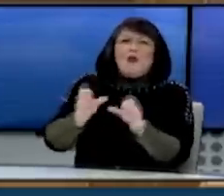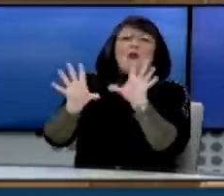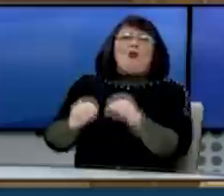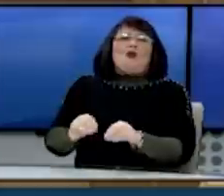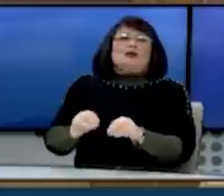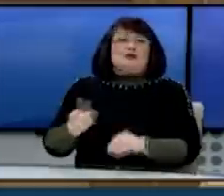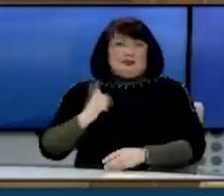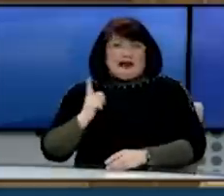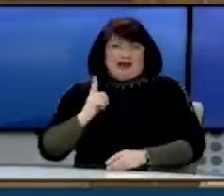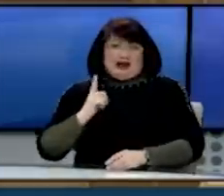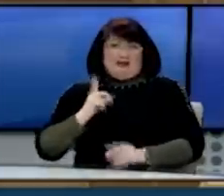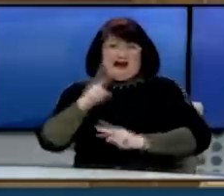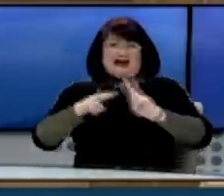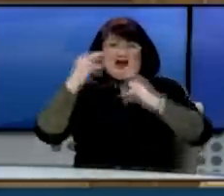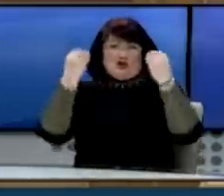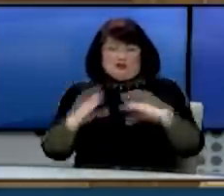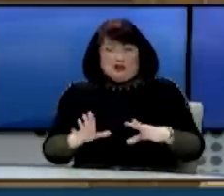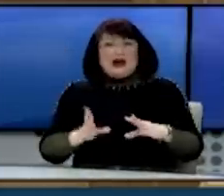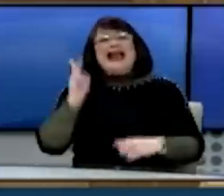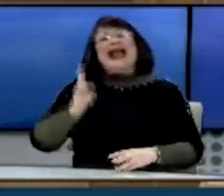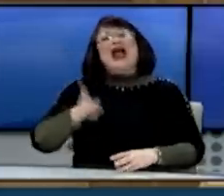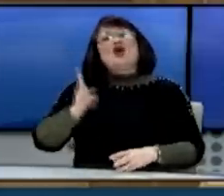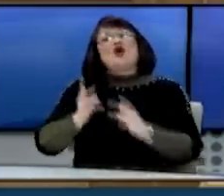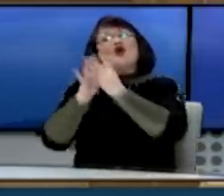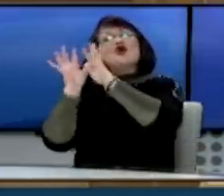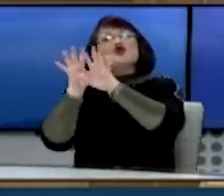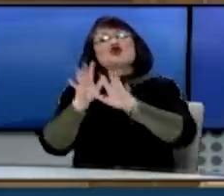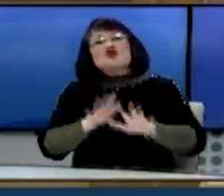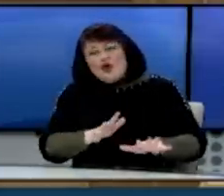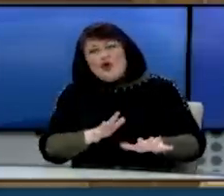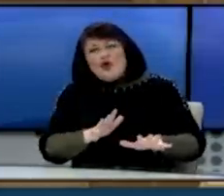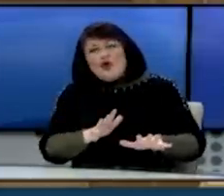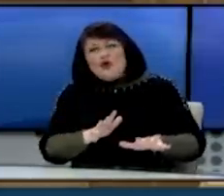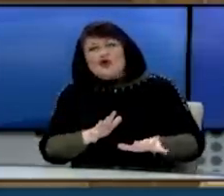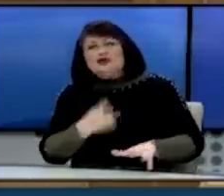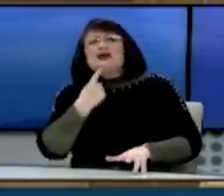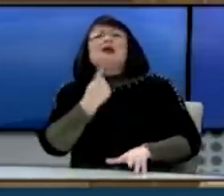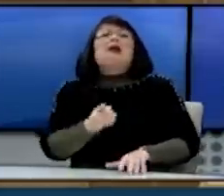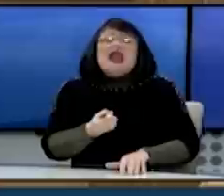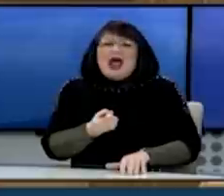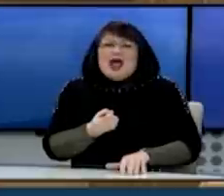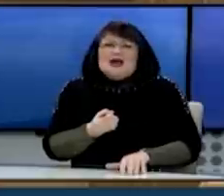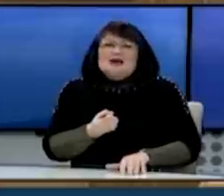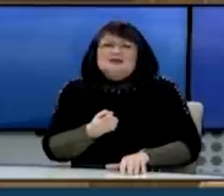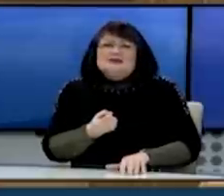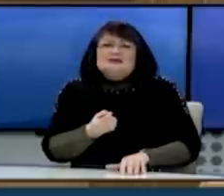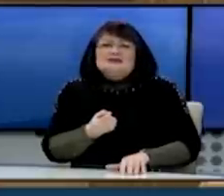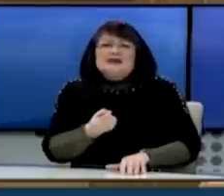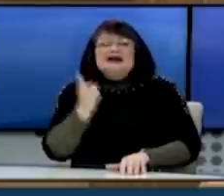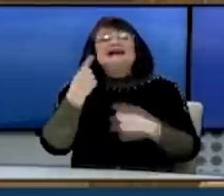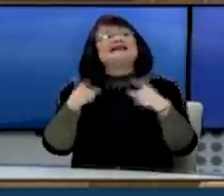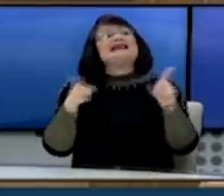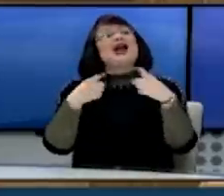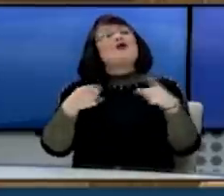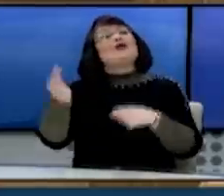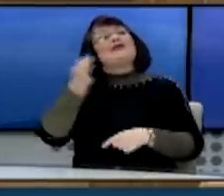προβλέψιμη κακοκαιρία έπιασε το τρένο από τα αυτή, μην την περνάς τη γευγελή, που λέει και το γνωστό όμορφο τραγουδάκι